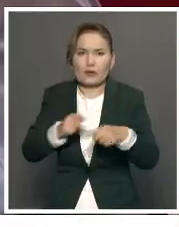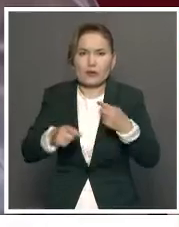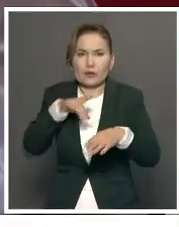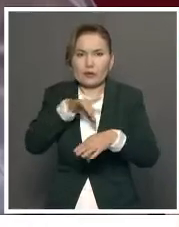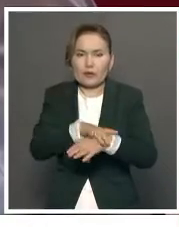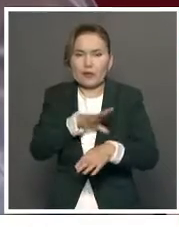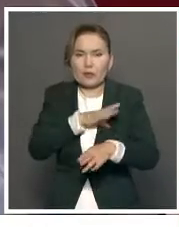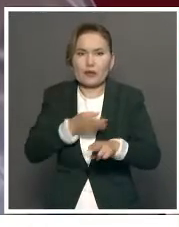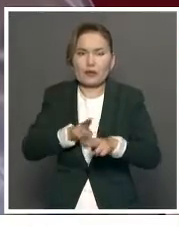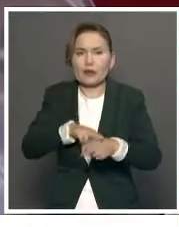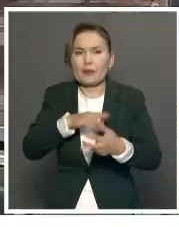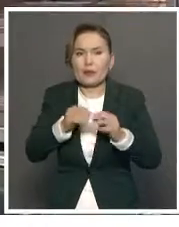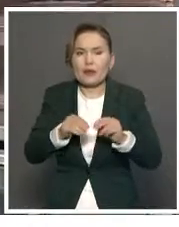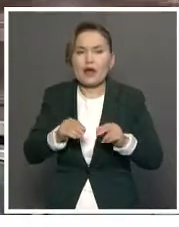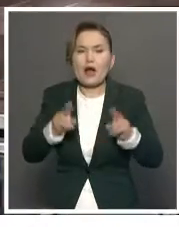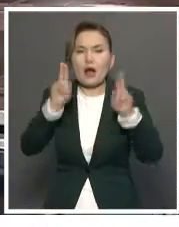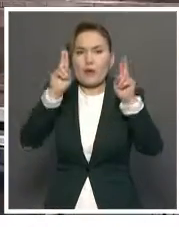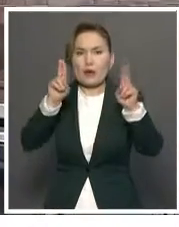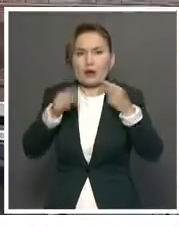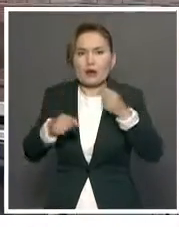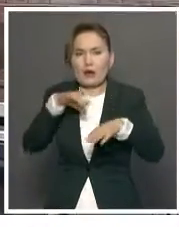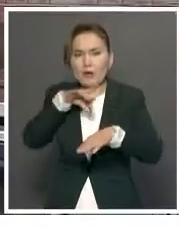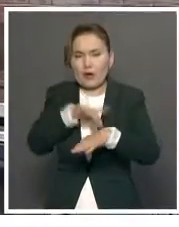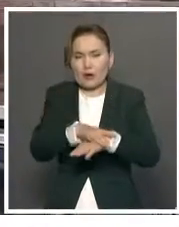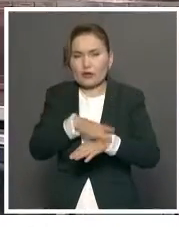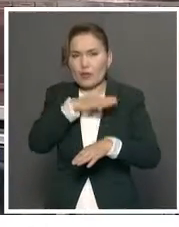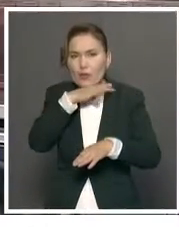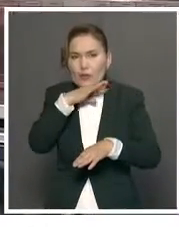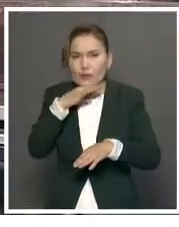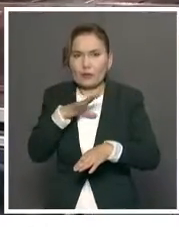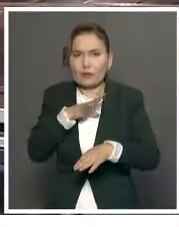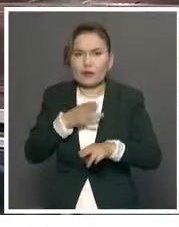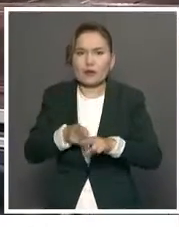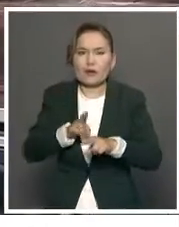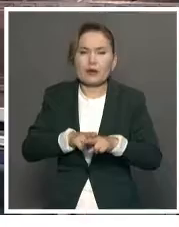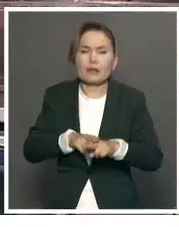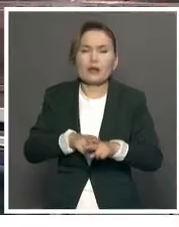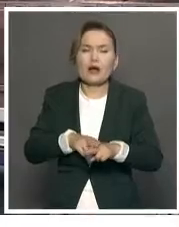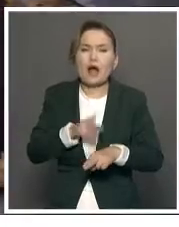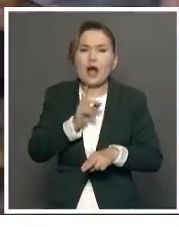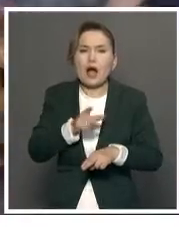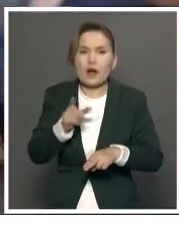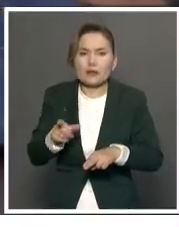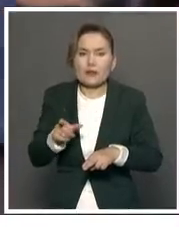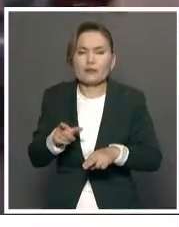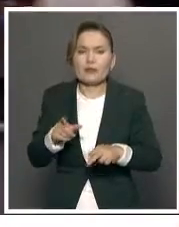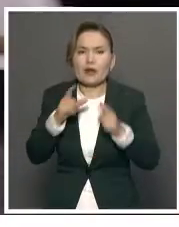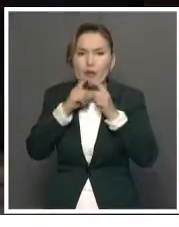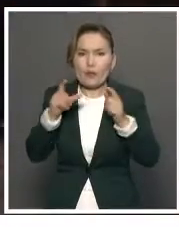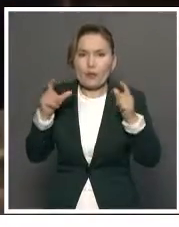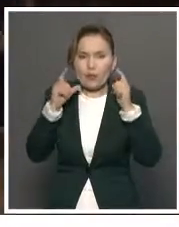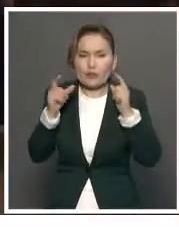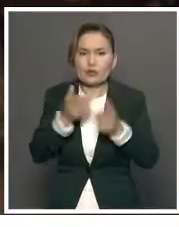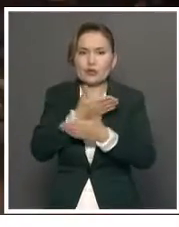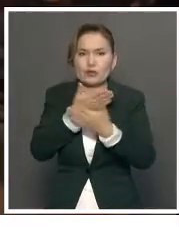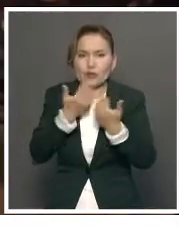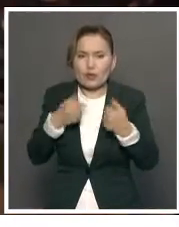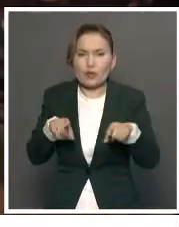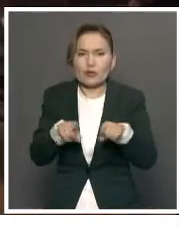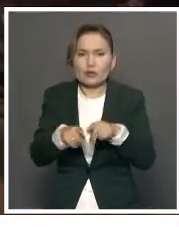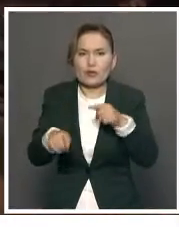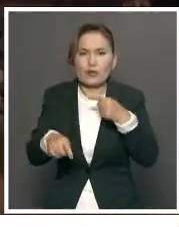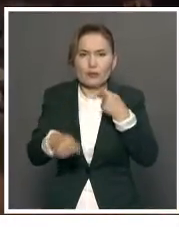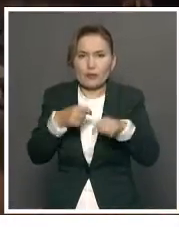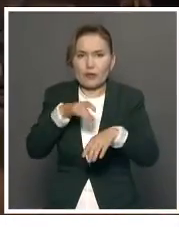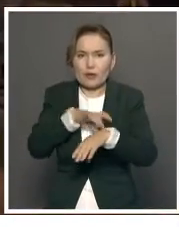мүшелері қоғамдық орындардың карантин тәртібін өрескел бұзуы азаймай тұрғанын айтады. Әсіресе демалушылардың бетперде тағуға селқос қарайтыны байқалады.